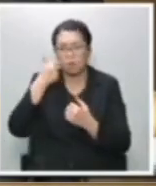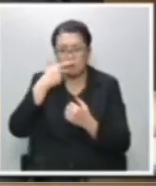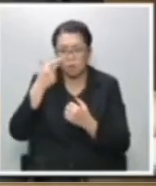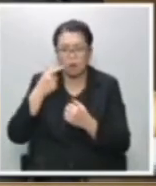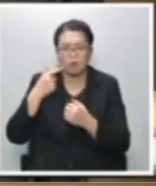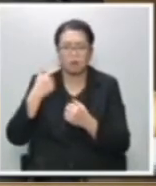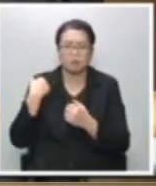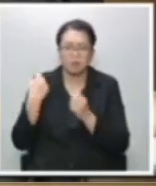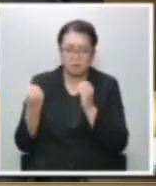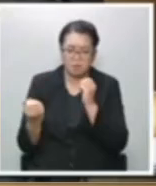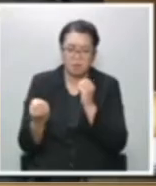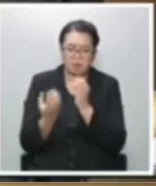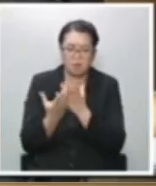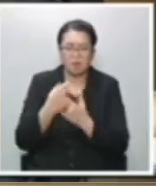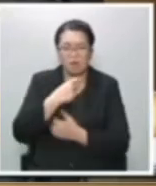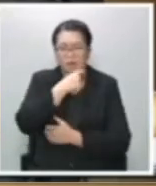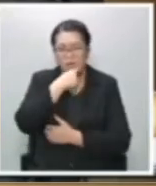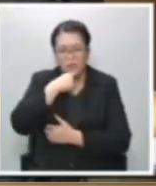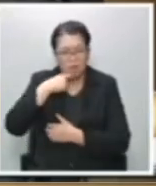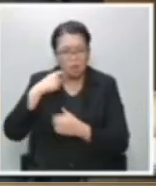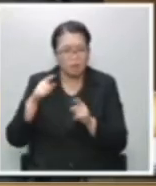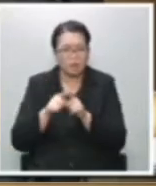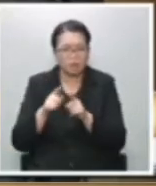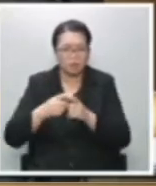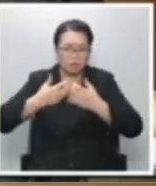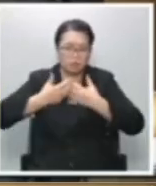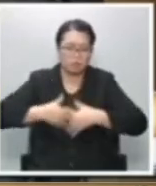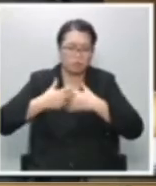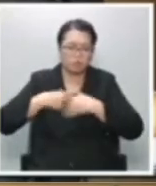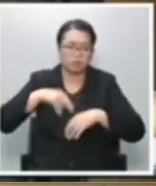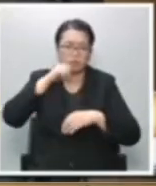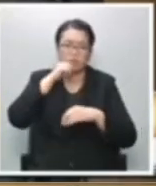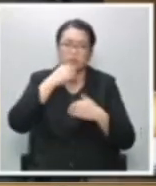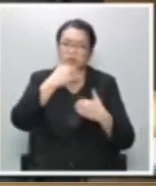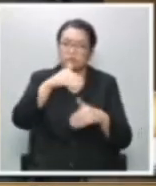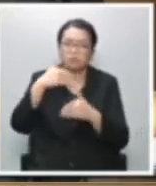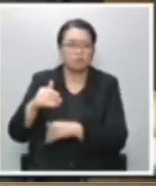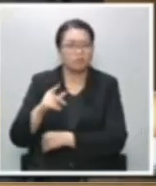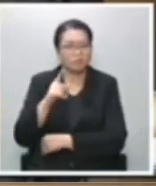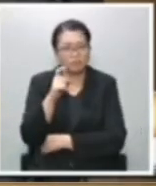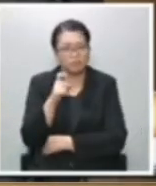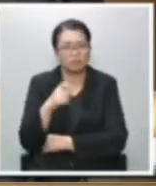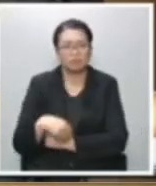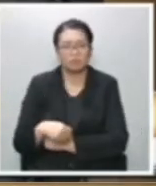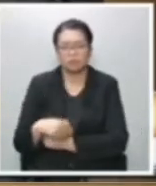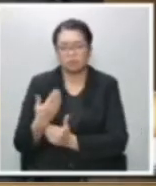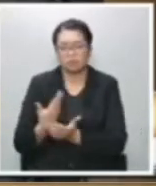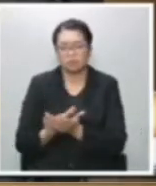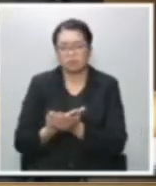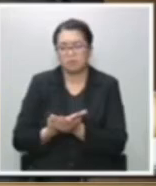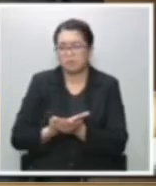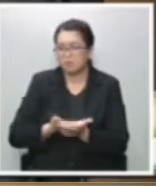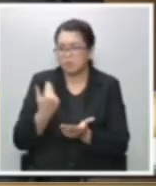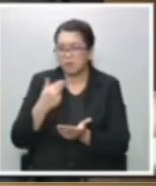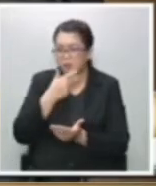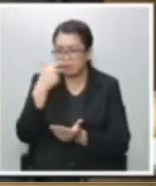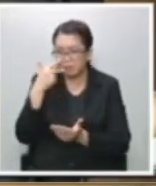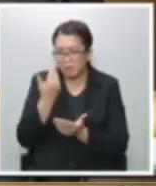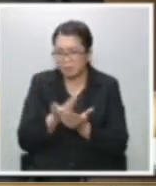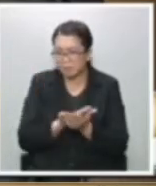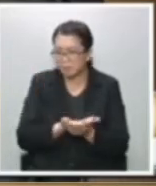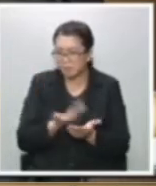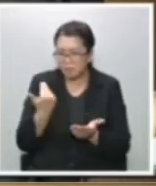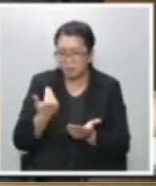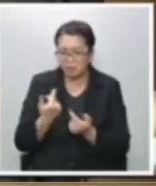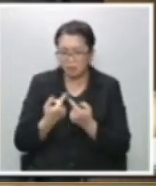ามีผลกระทบจากแล้งและผลผิดต่ำมากเหมือนกับเราทำให้ราคาเนี่ยขึ้นแต่อย่างไรก็ตามรา